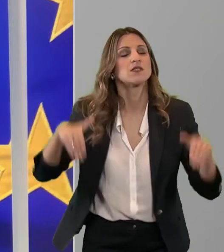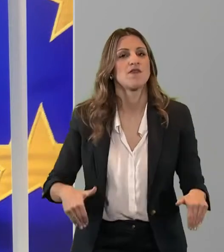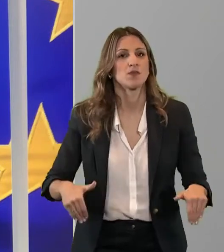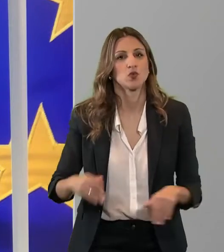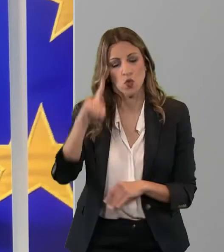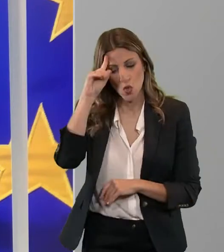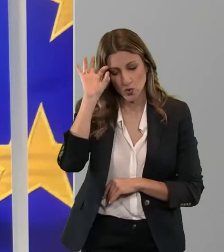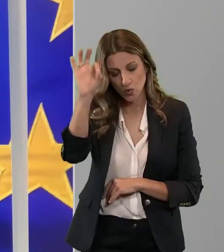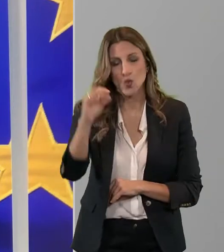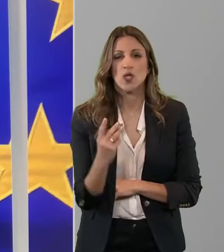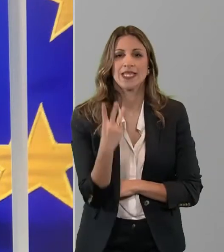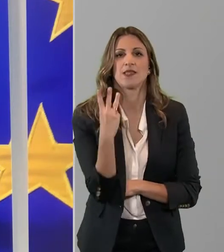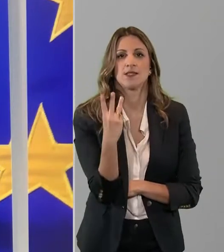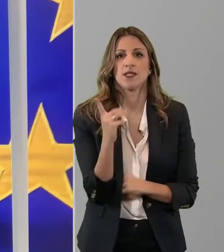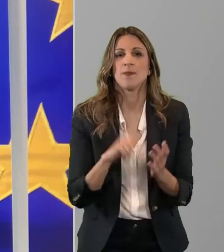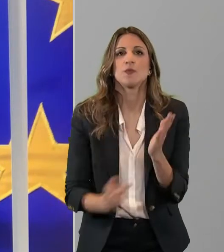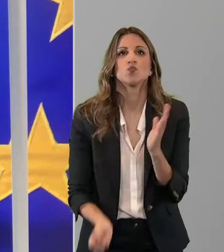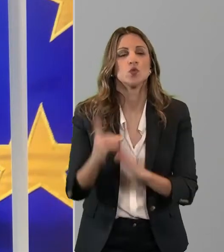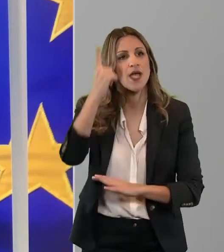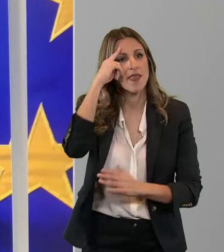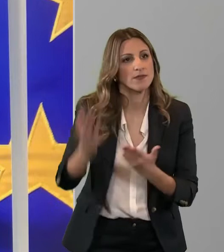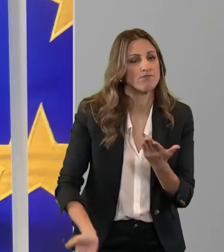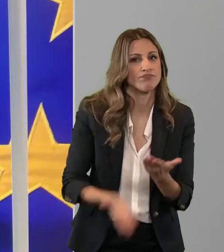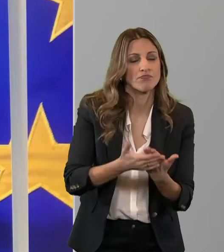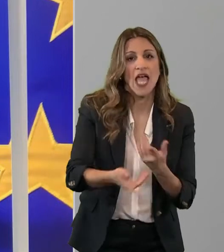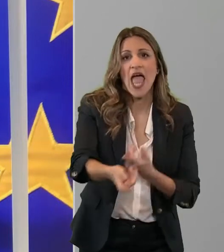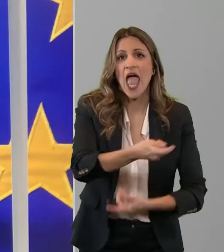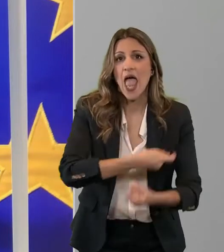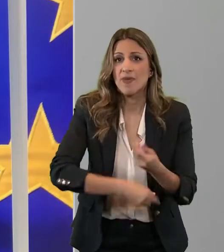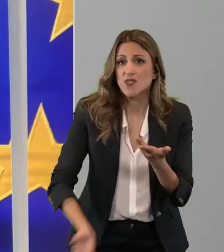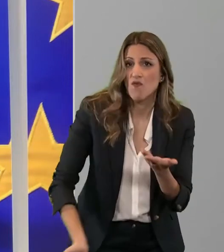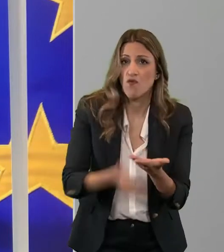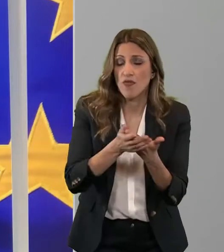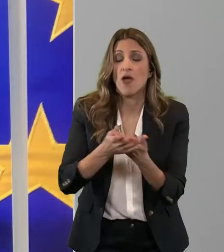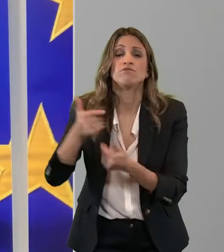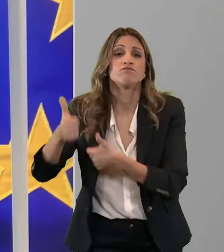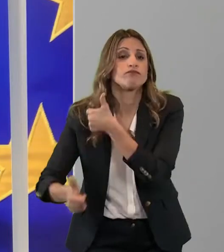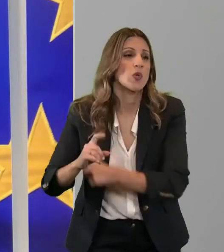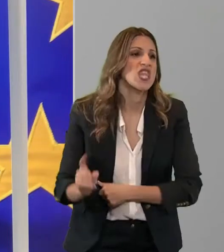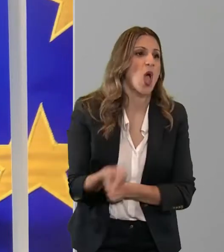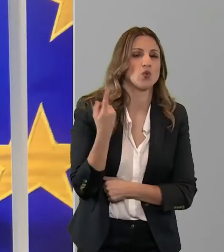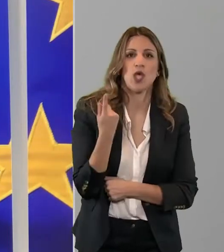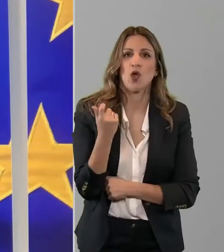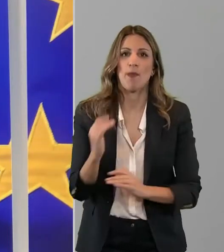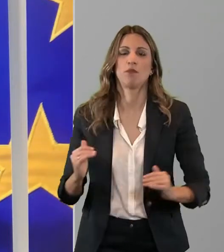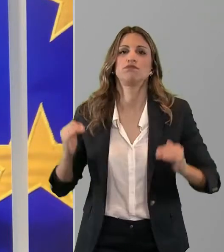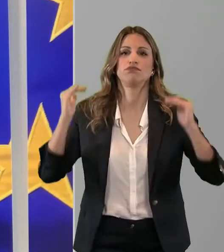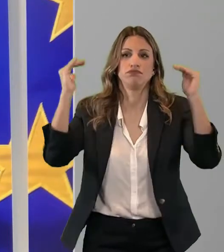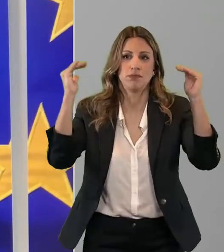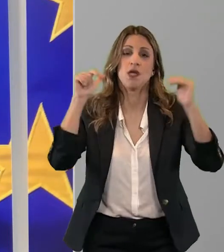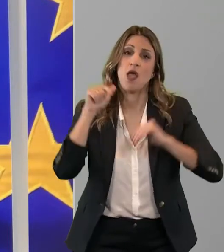στόχο της προώθησης, της καινοτομίας, της επιχειρηματικότητας και της ανταγωνιστικότητας. Και πιστεύουμε ότι αυτές οι επιδιώξεις